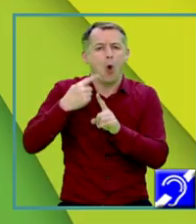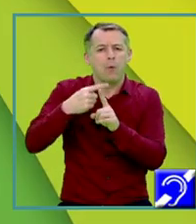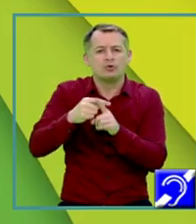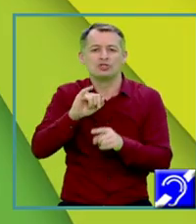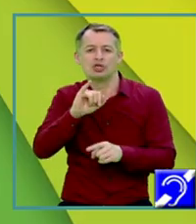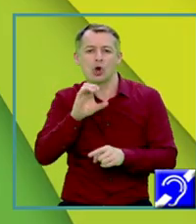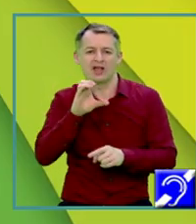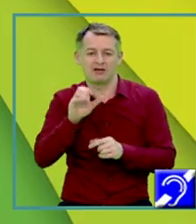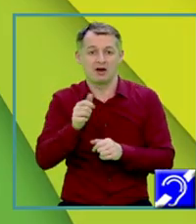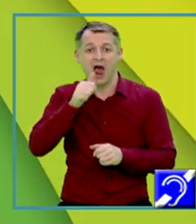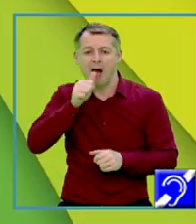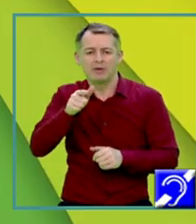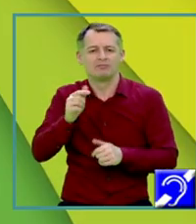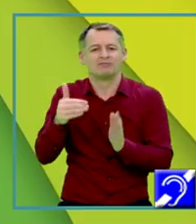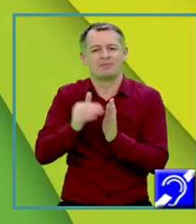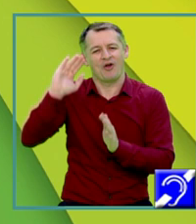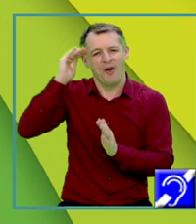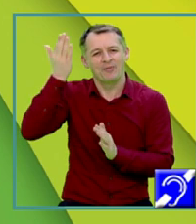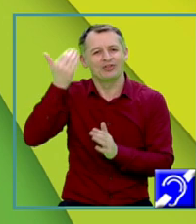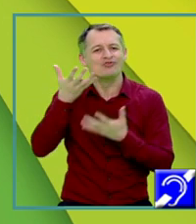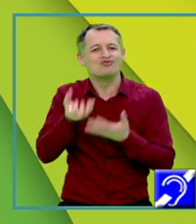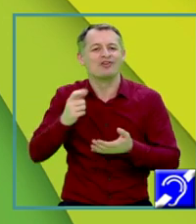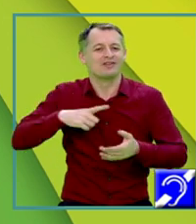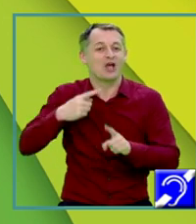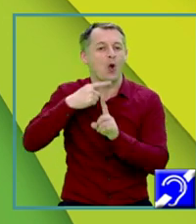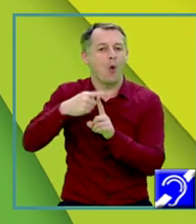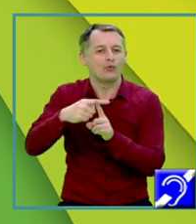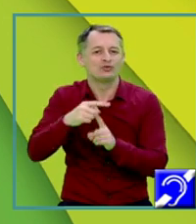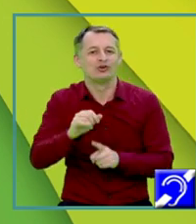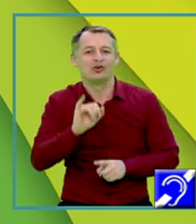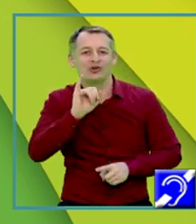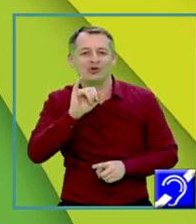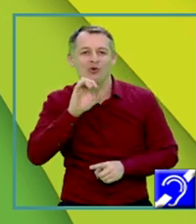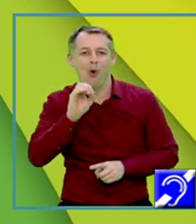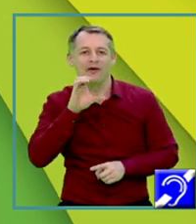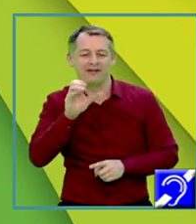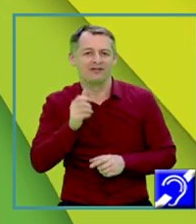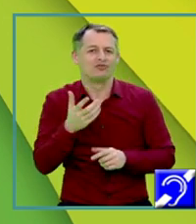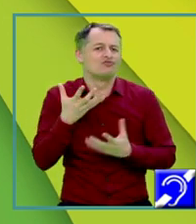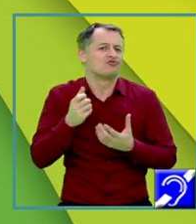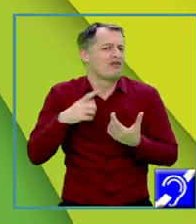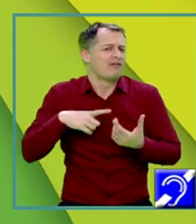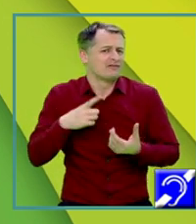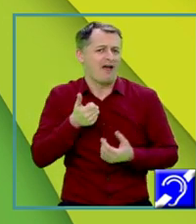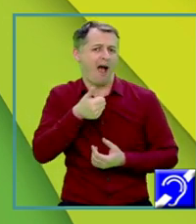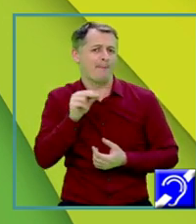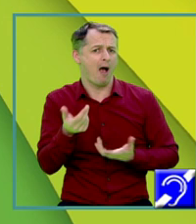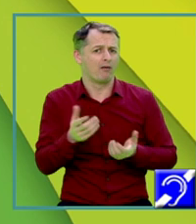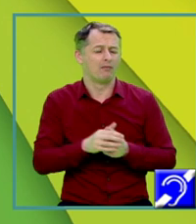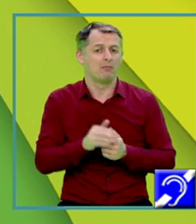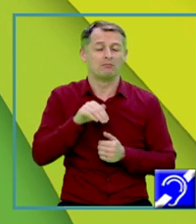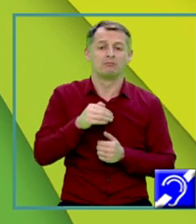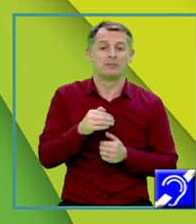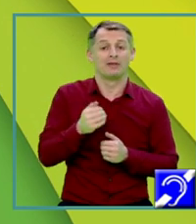ne aducem aminte ce este un compus ionic și ce este apa, ce tip de moleculă. Din